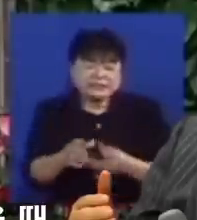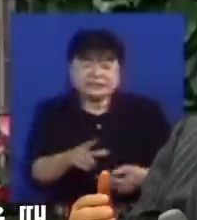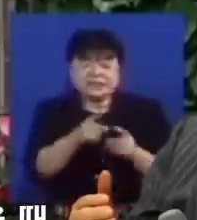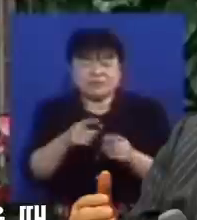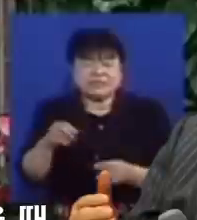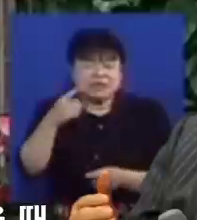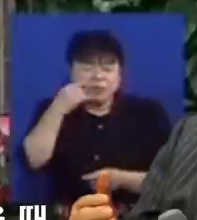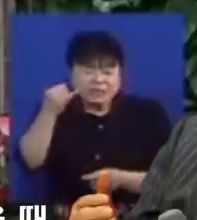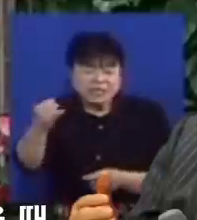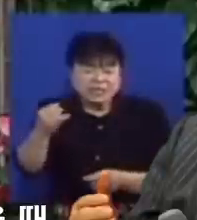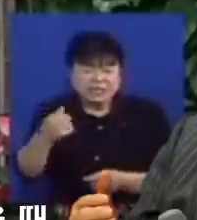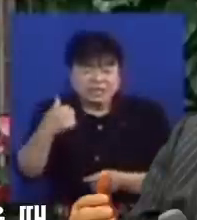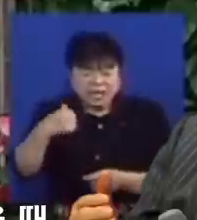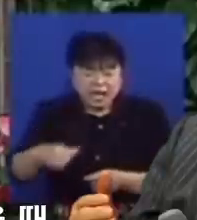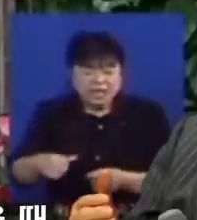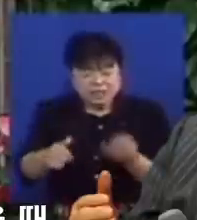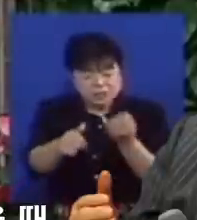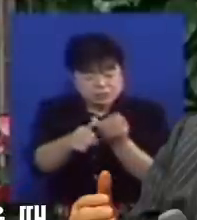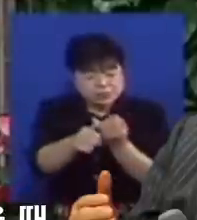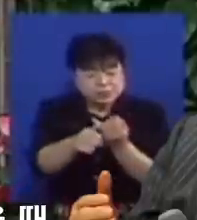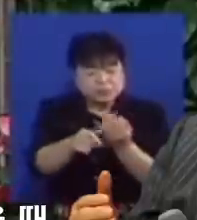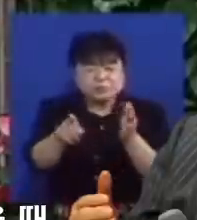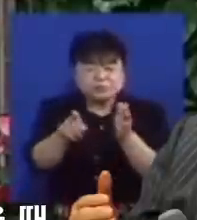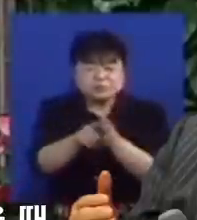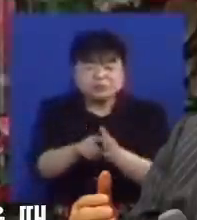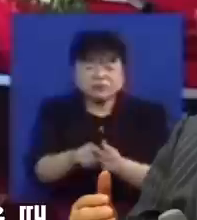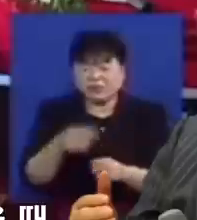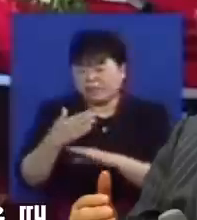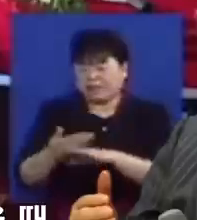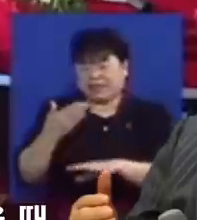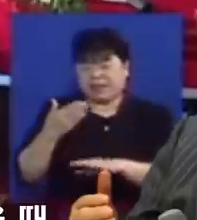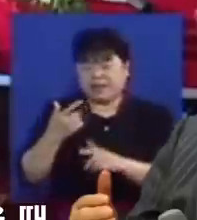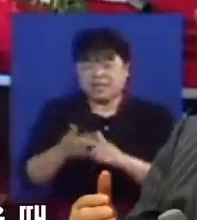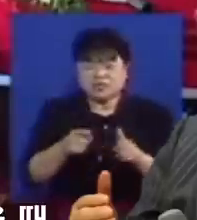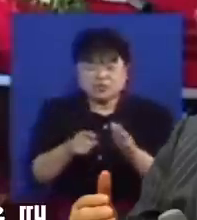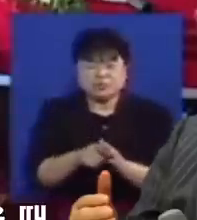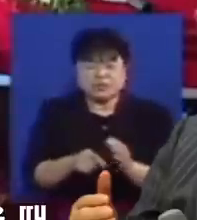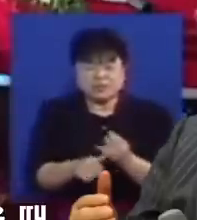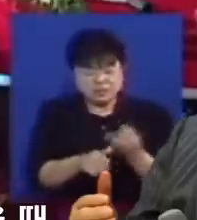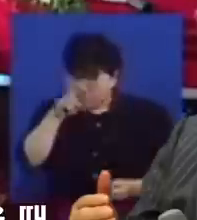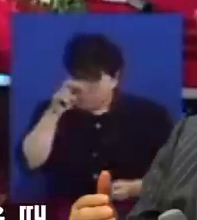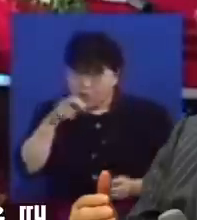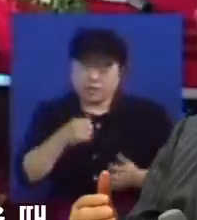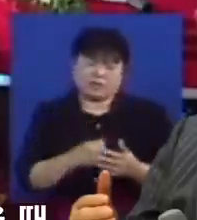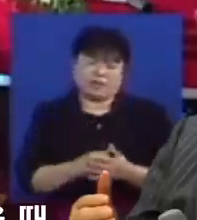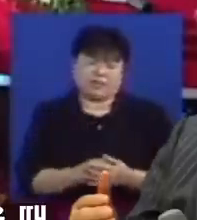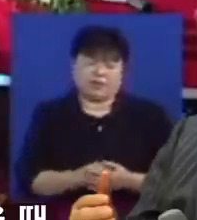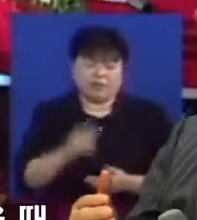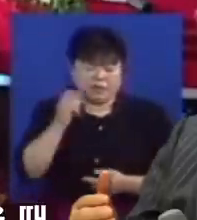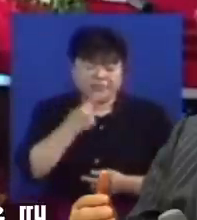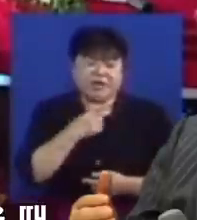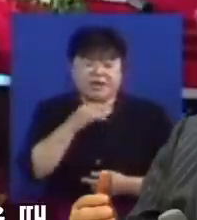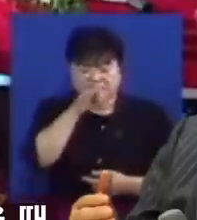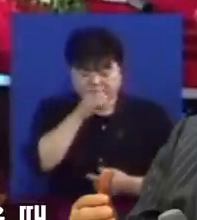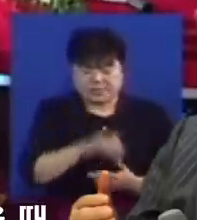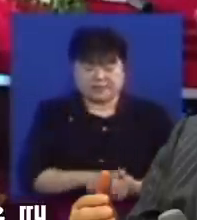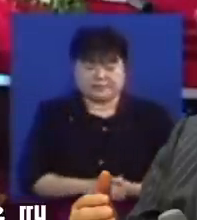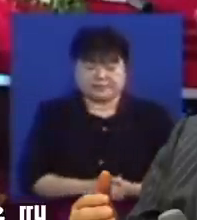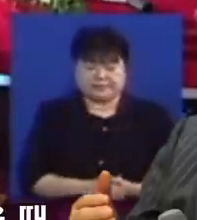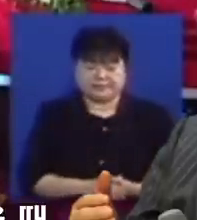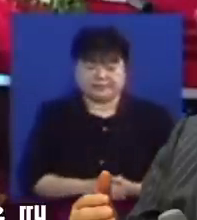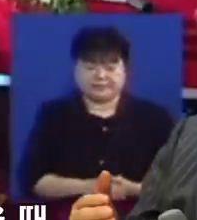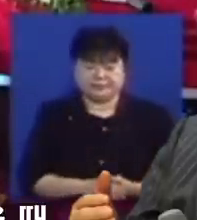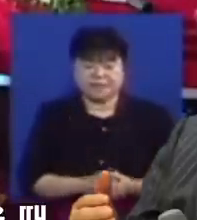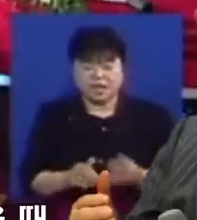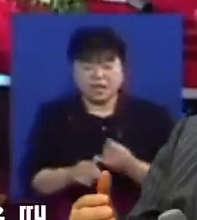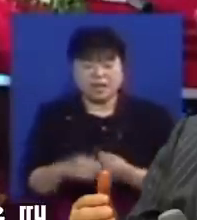시어머니가 아들 부부의 신앙을 미워하며 더구나 예수 믿는 며느리를 무척 미워했었습니다. 황영희